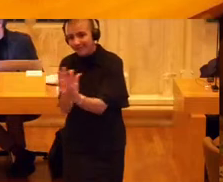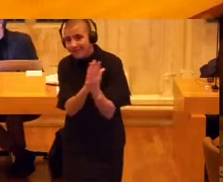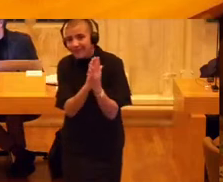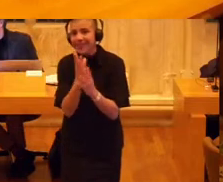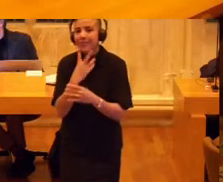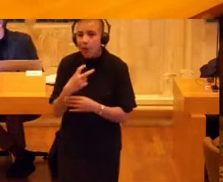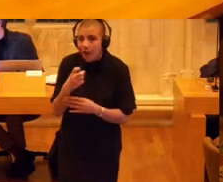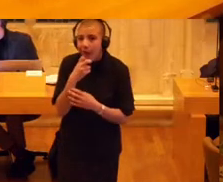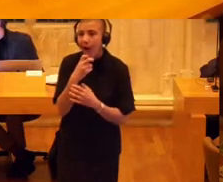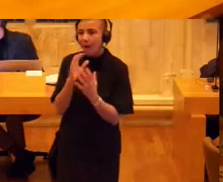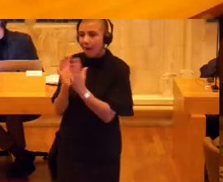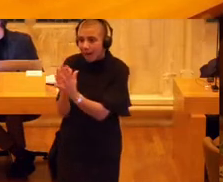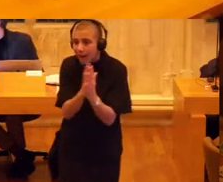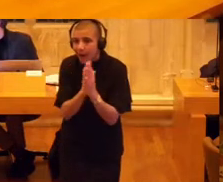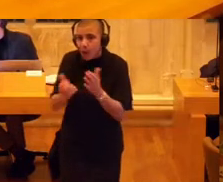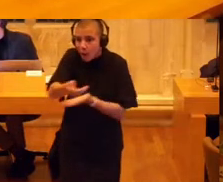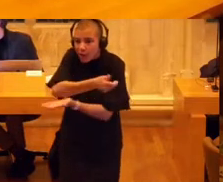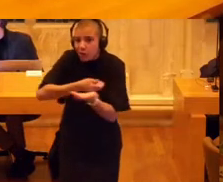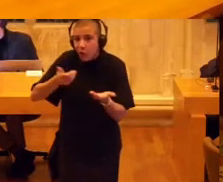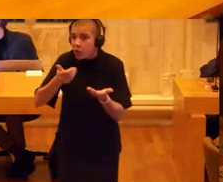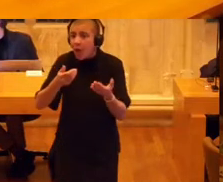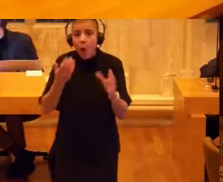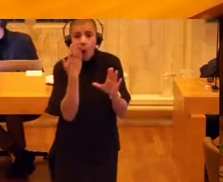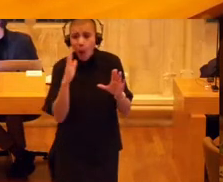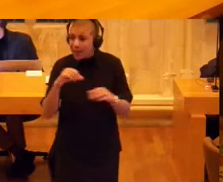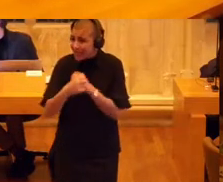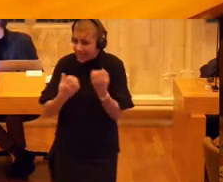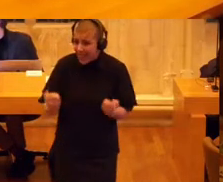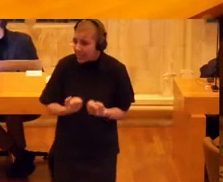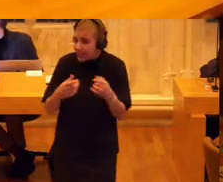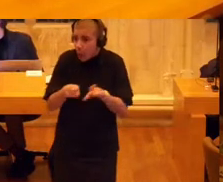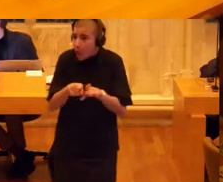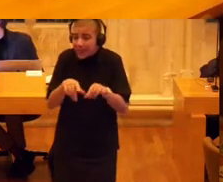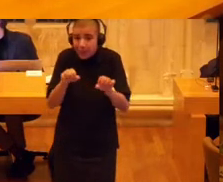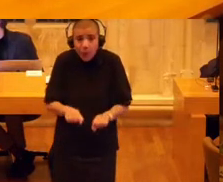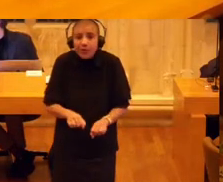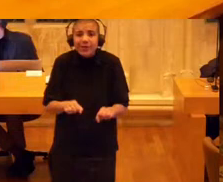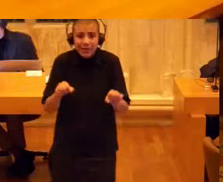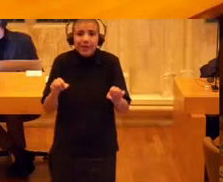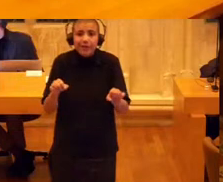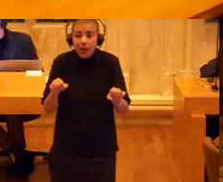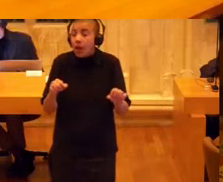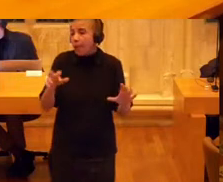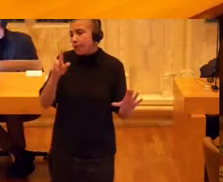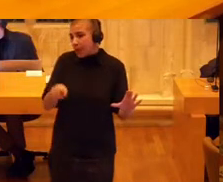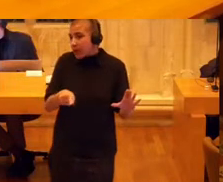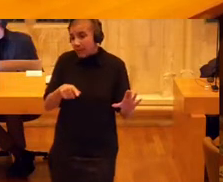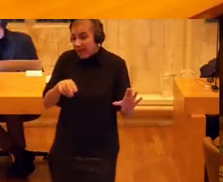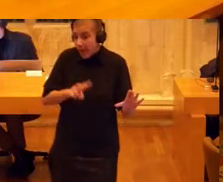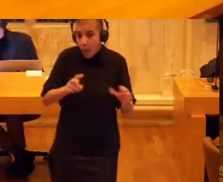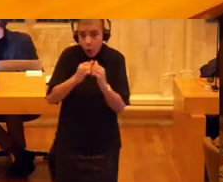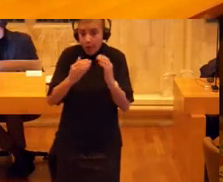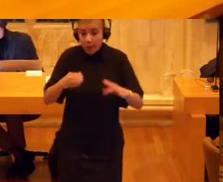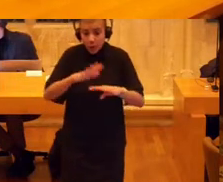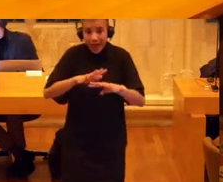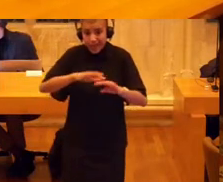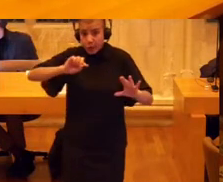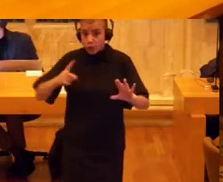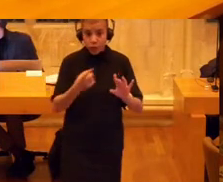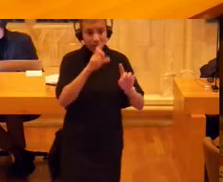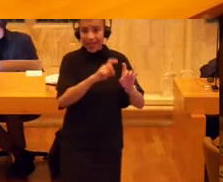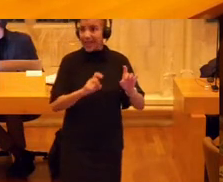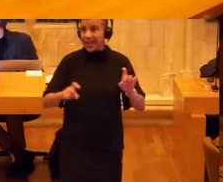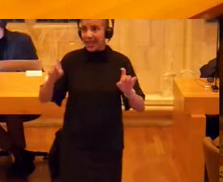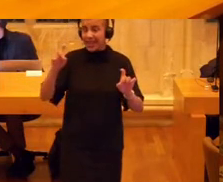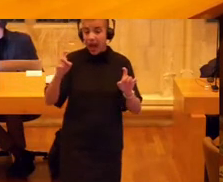etc. Ça aurait pu arriver avec d'autres types d'activités, mais c'est vrai que c'est une question qui se pose dans toutes les maisons de quartier qui aujourd'hui sont vraiment